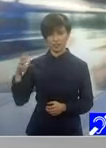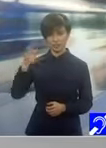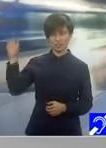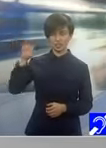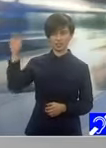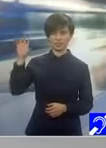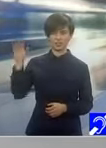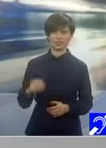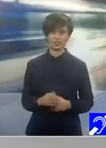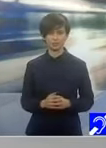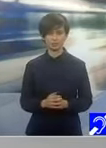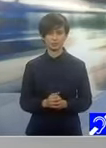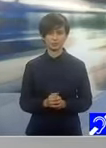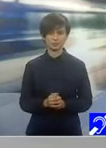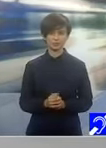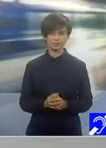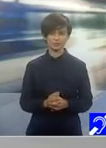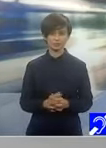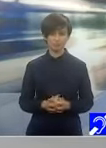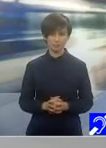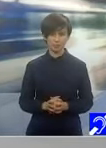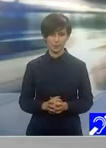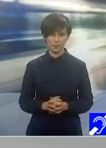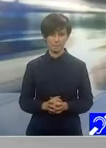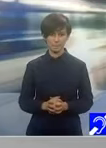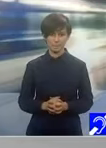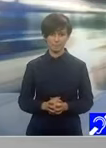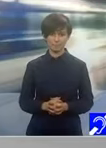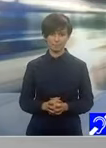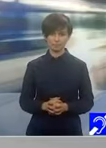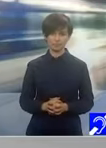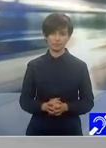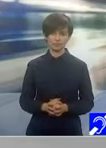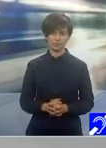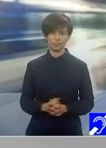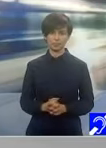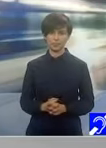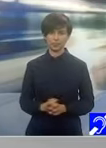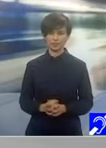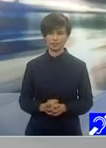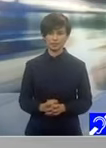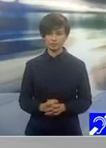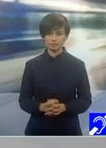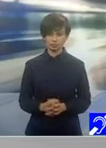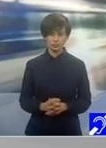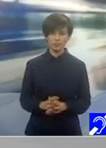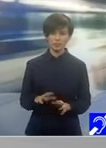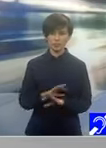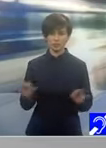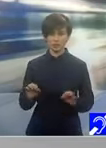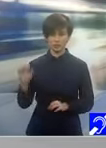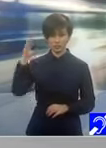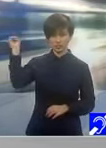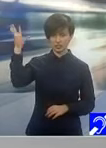Făcea tranziția de la... Exact, exact. Deci, sigur, lăsând la o parte orice apartenență politică astăzi, Iuliu Maniu